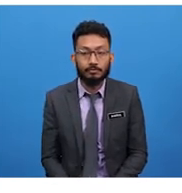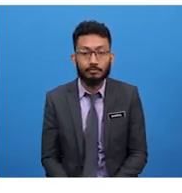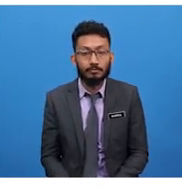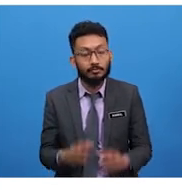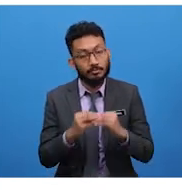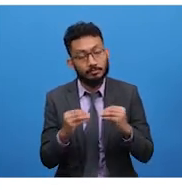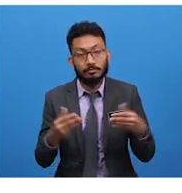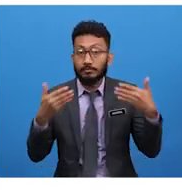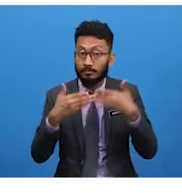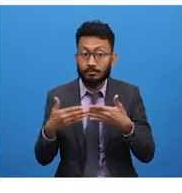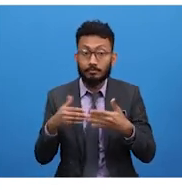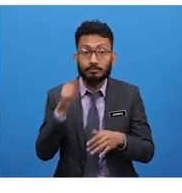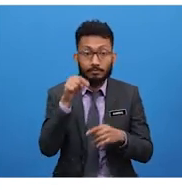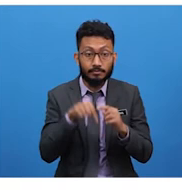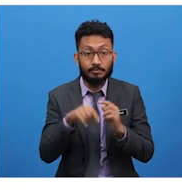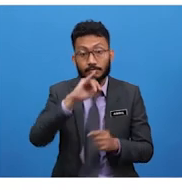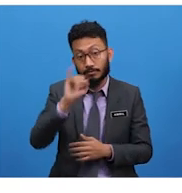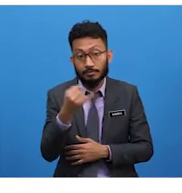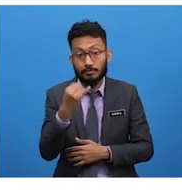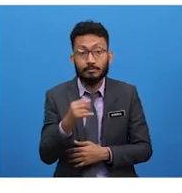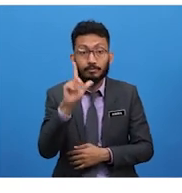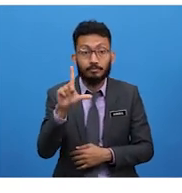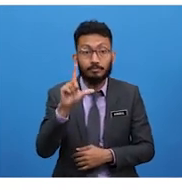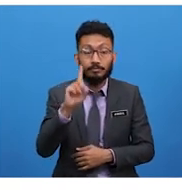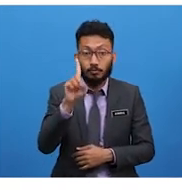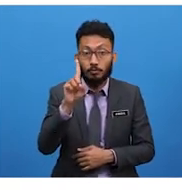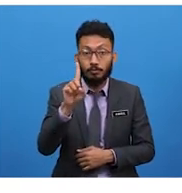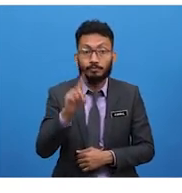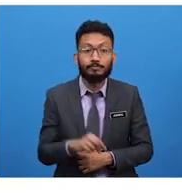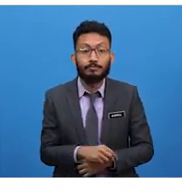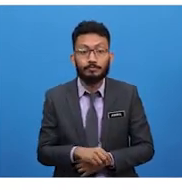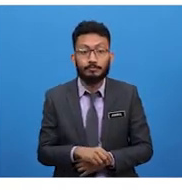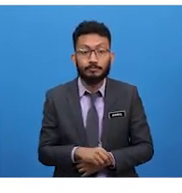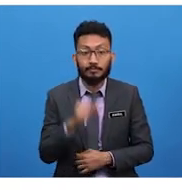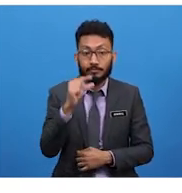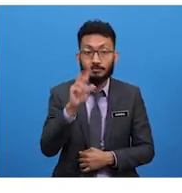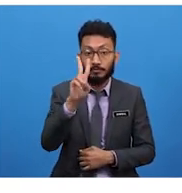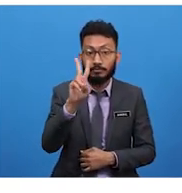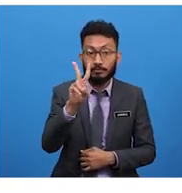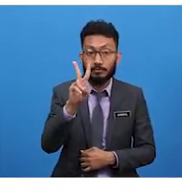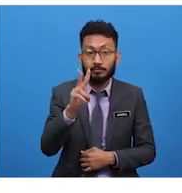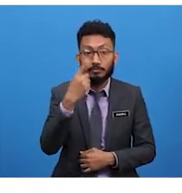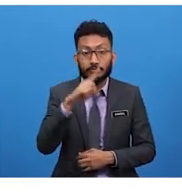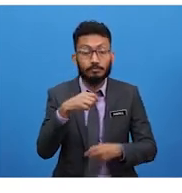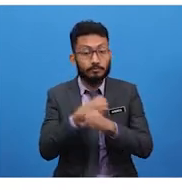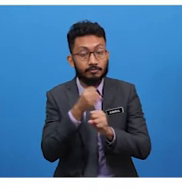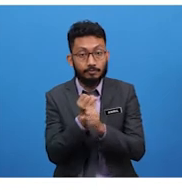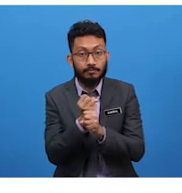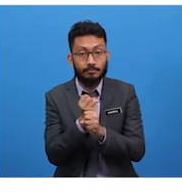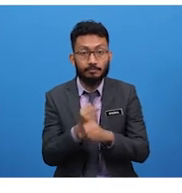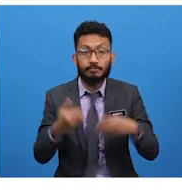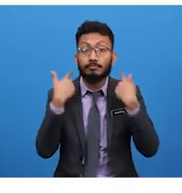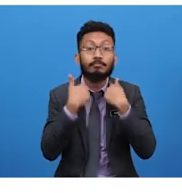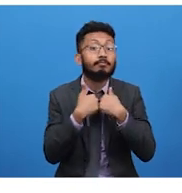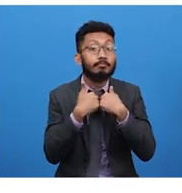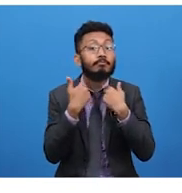Dan sambungkan titik J, titik L1, titik G2 dan titik H untuk membentuk keruk lengan